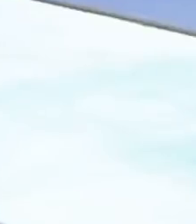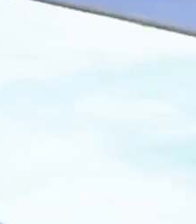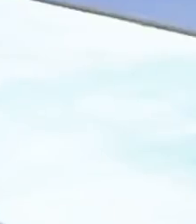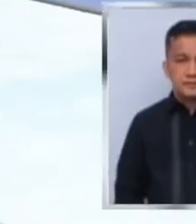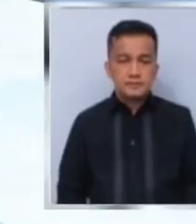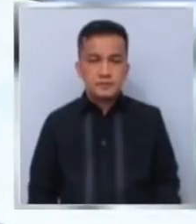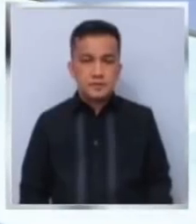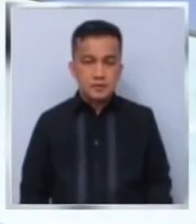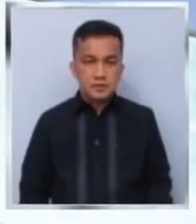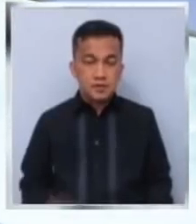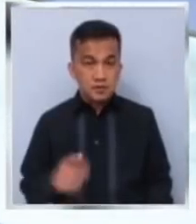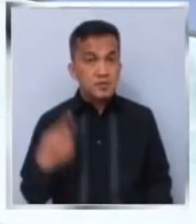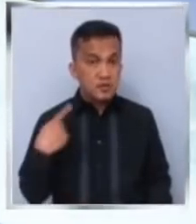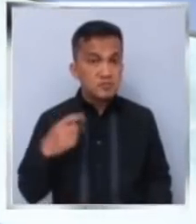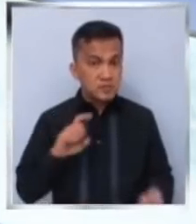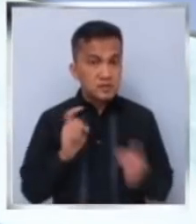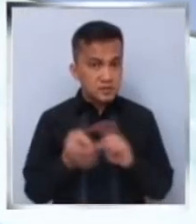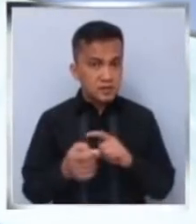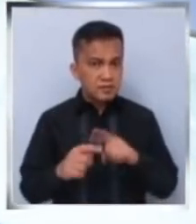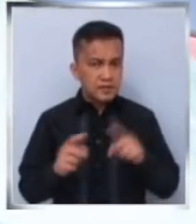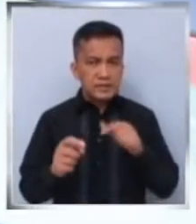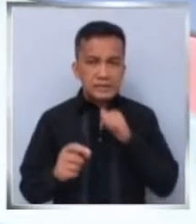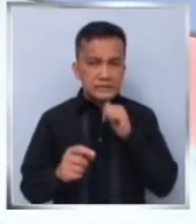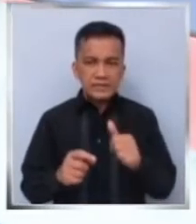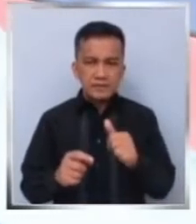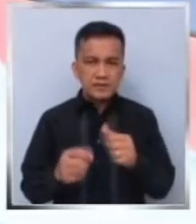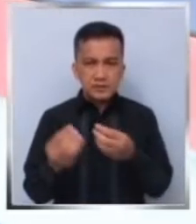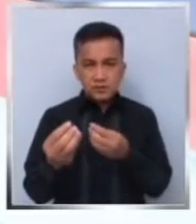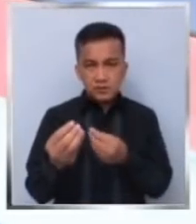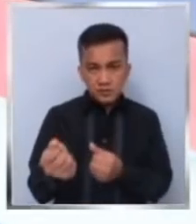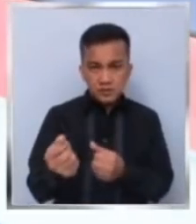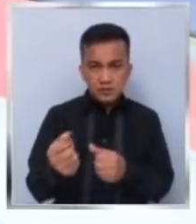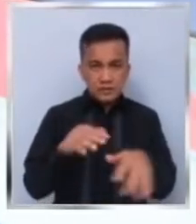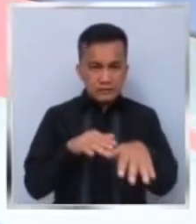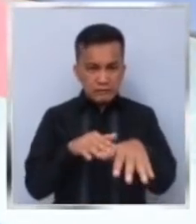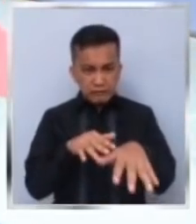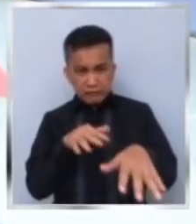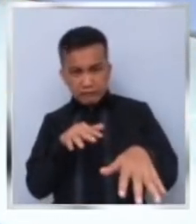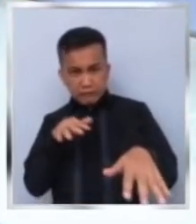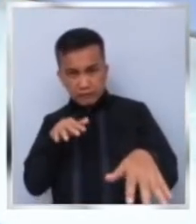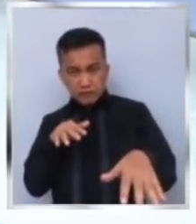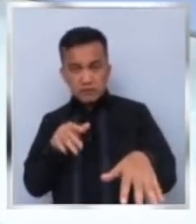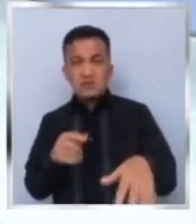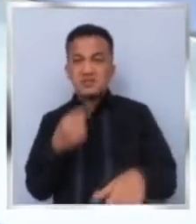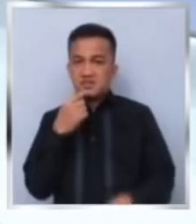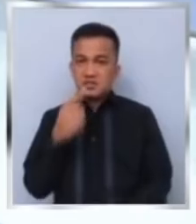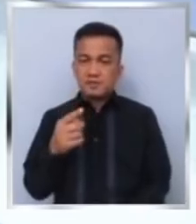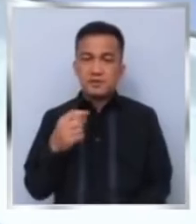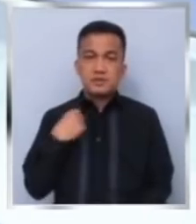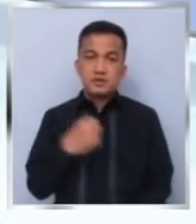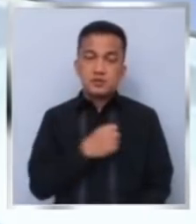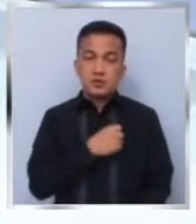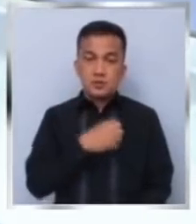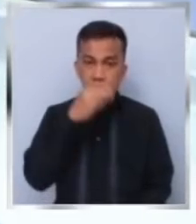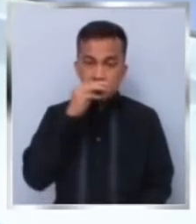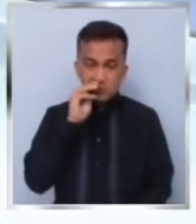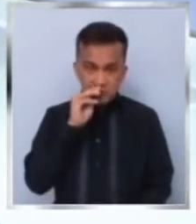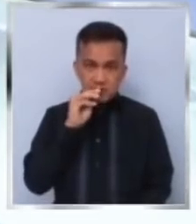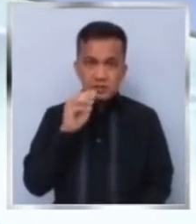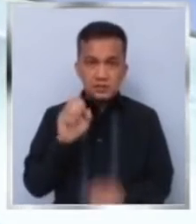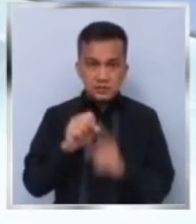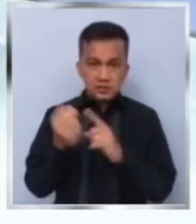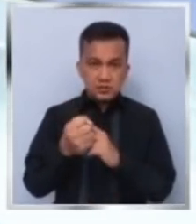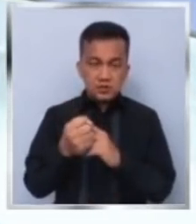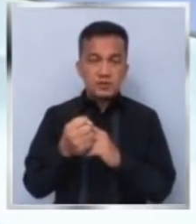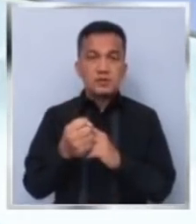May pagbabago pero hindi pa rin nasosolusyunan ang traffic. Yan po ang sinabi ni Senador Manny Pacquiao sa estado ng transportasyon